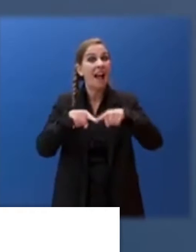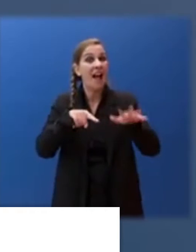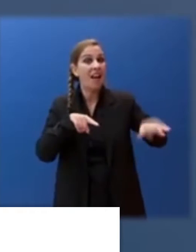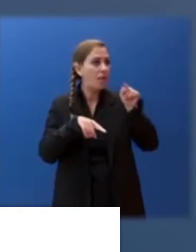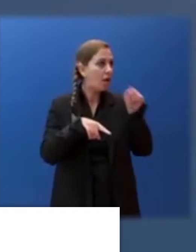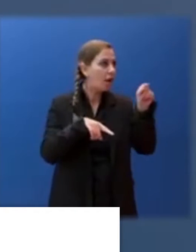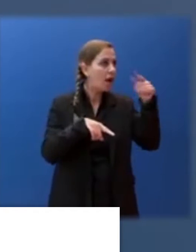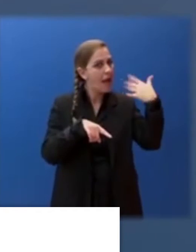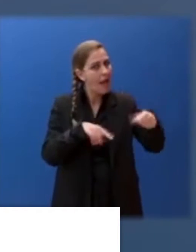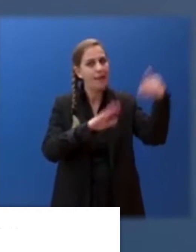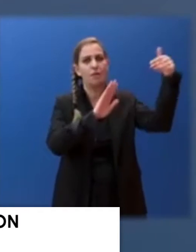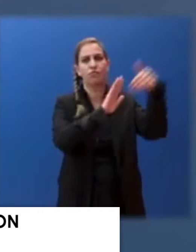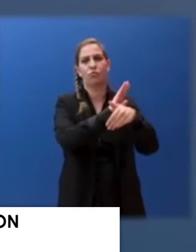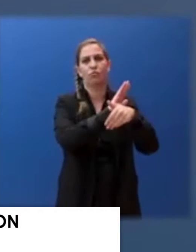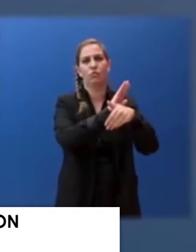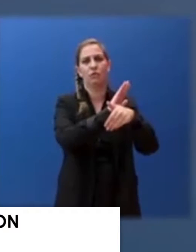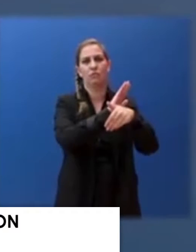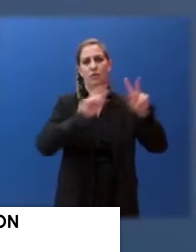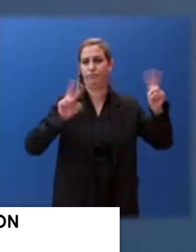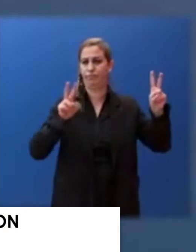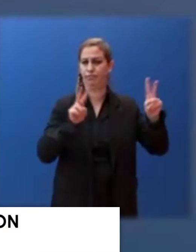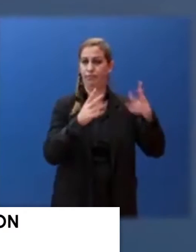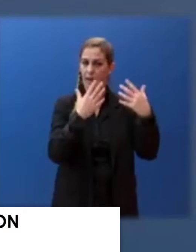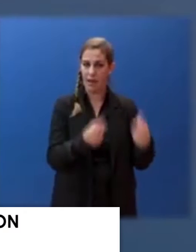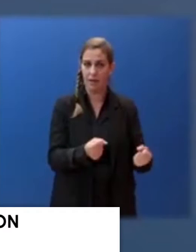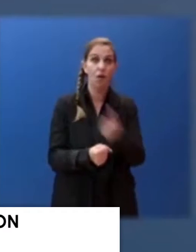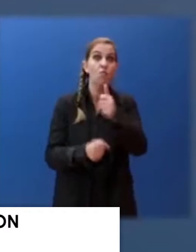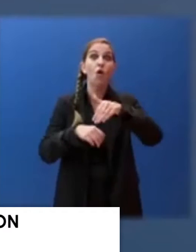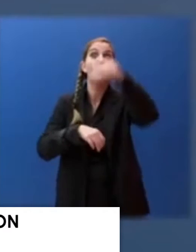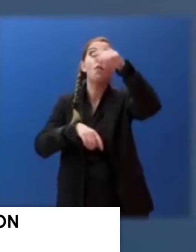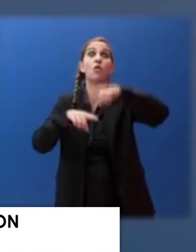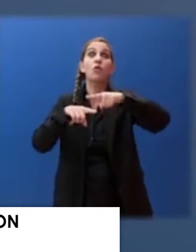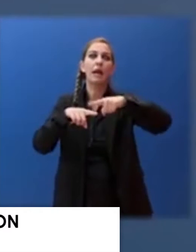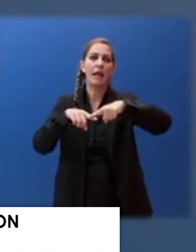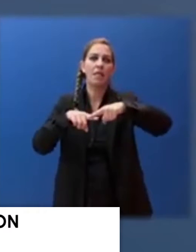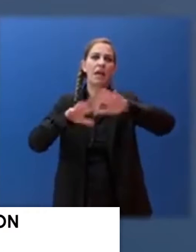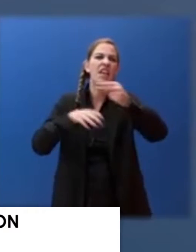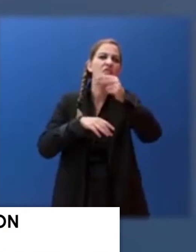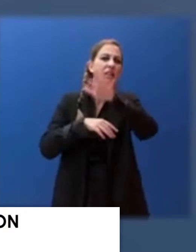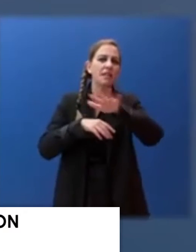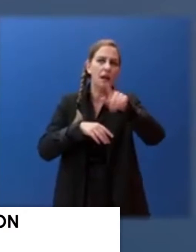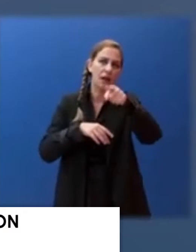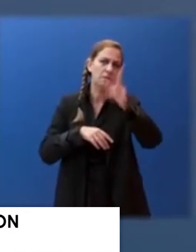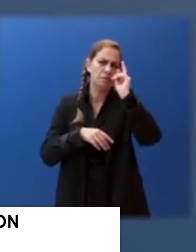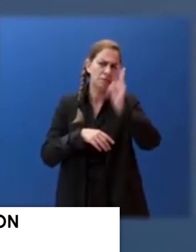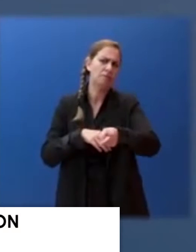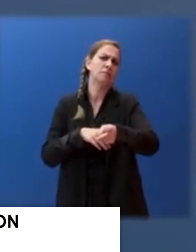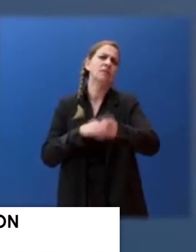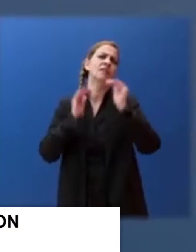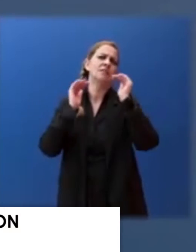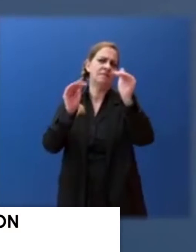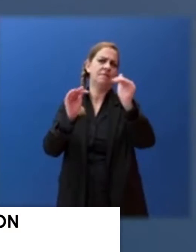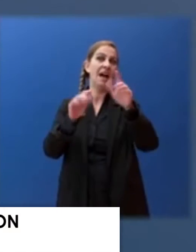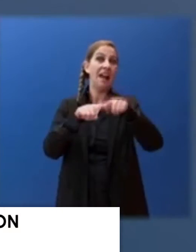της χώρας. Αποτελεί αυτή τη στιγμή ίσως μια εξαίρεση η Βόρεια Ελλάδα και ενδεχομένως η Θεσσαλία. Αυτή η μείωση του